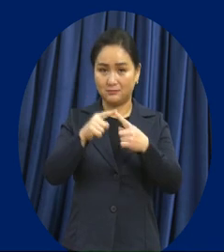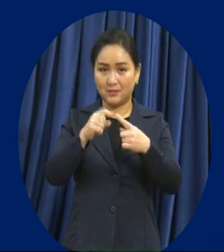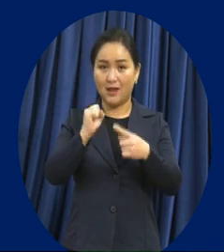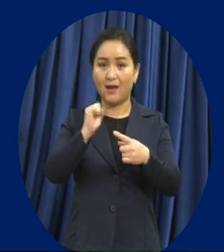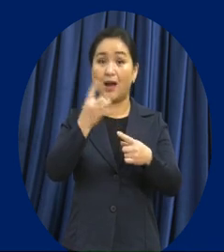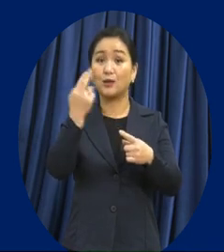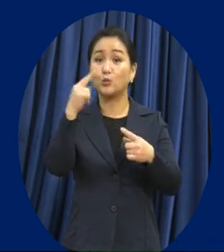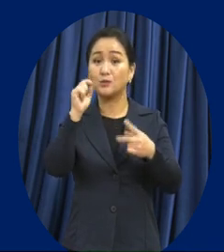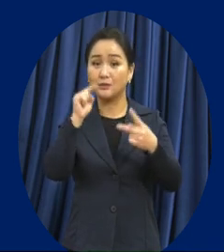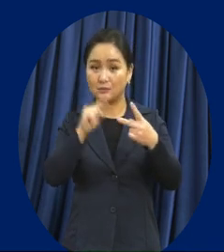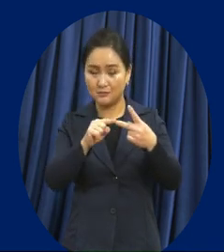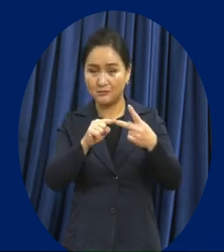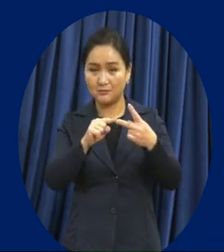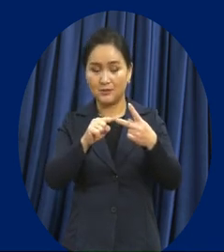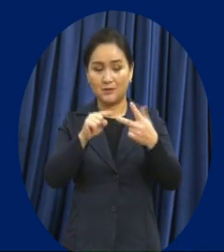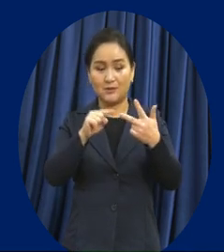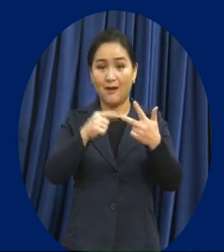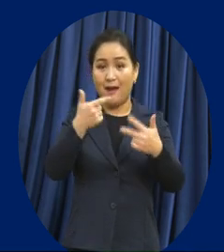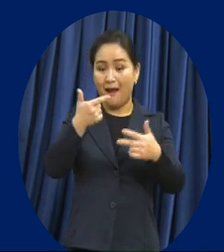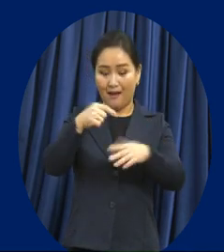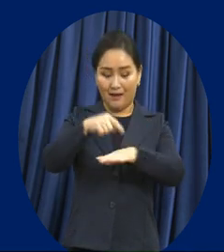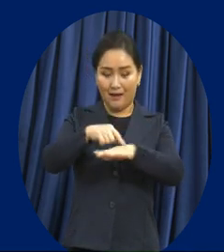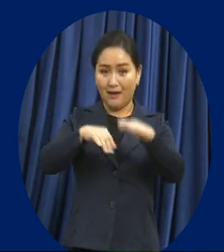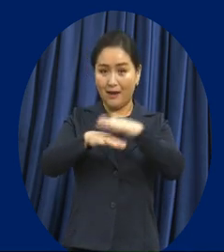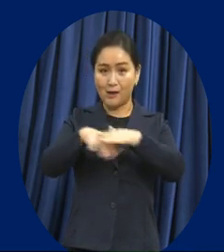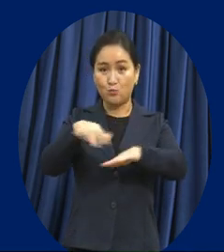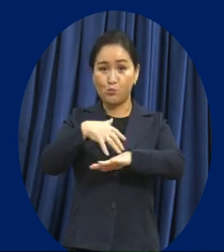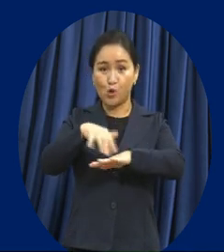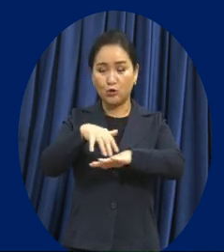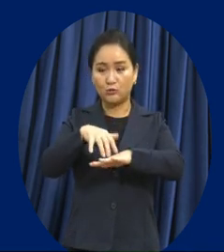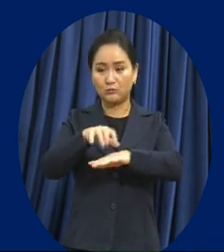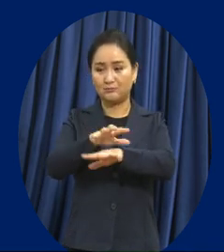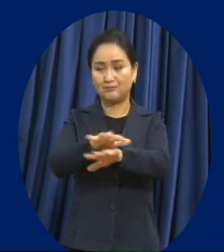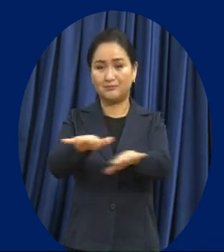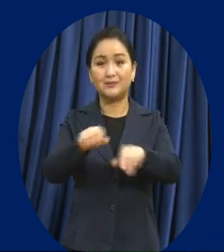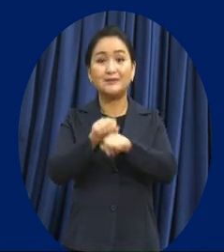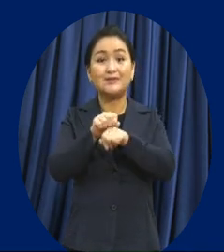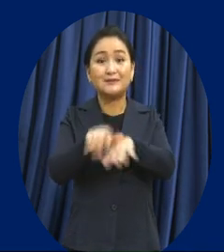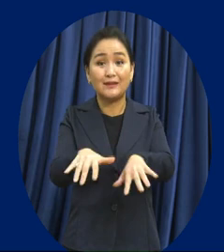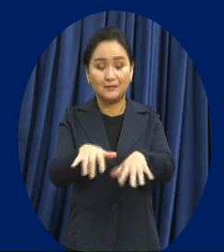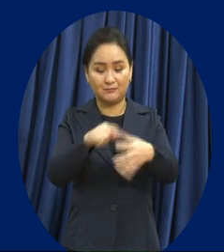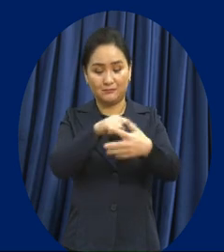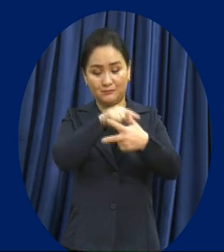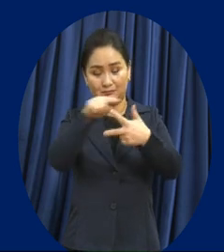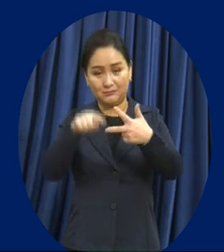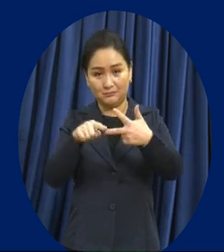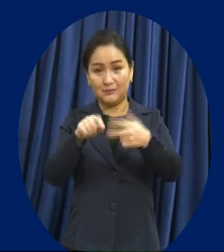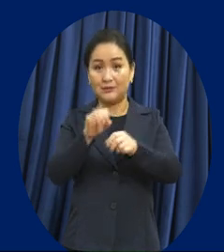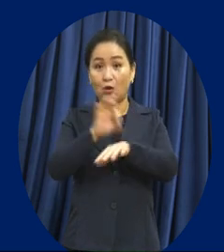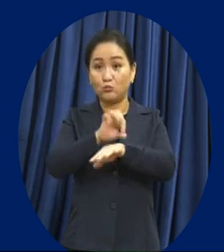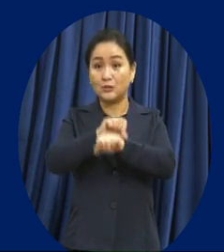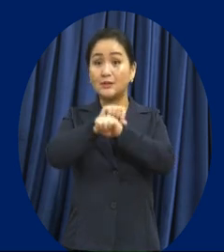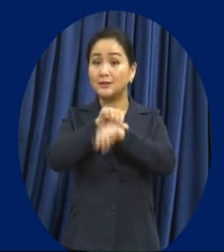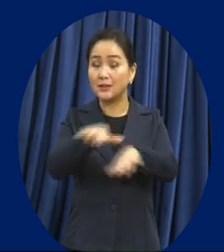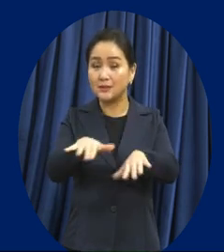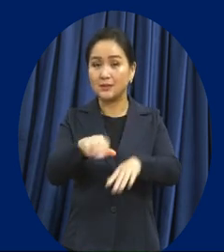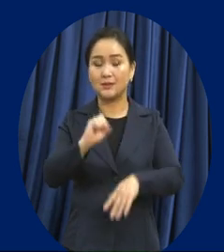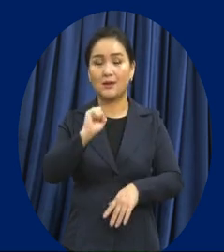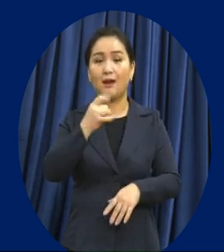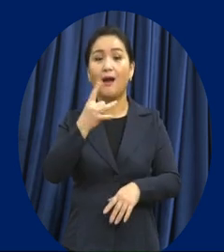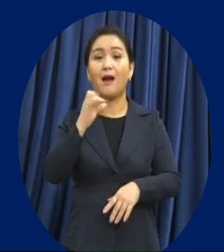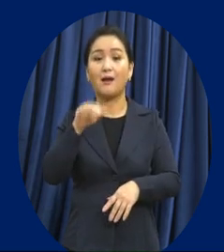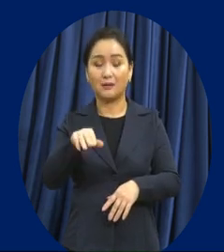туслаар гарын одоо бохир гараар буюу ахын хавдлаар бол дамжиж гарч байгаа. Тэгэхээр бид нар агаараар